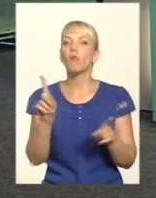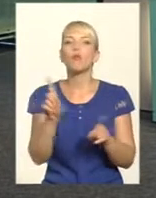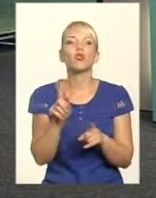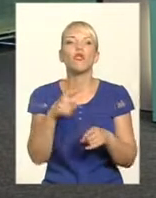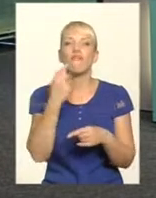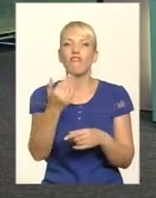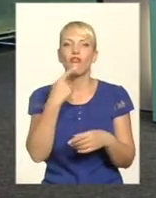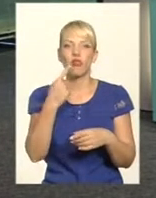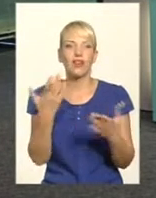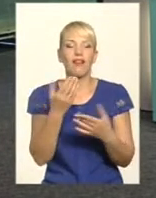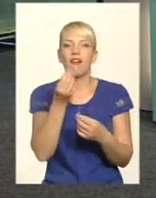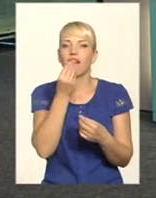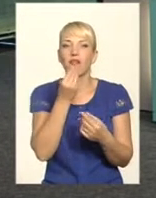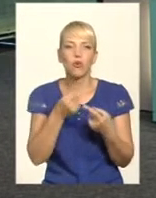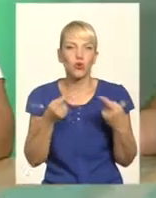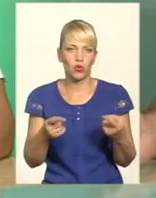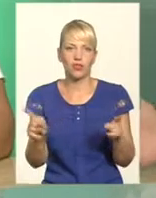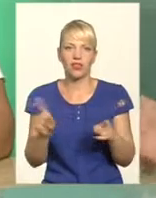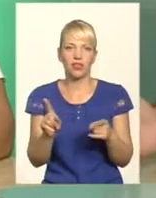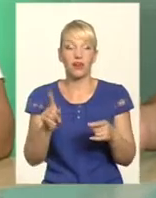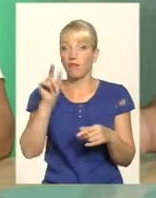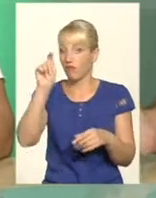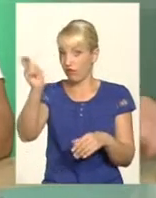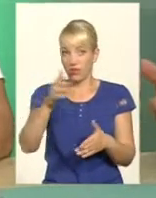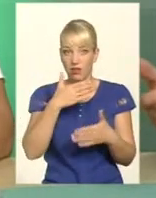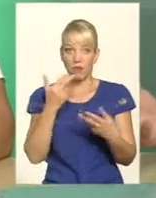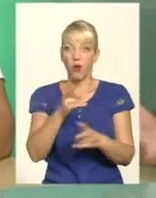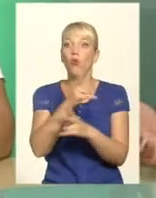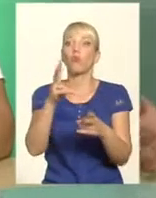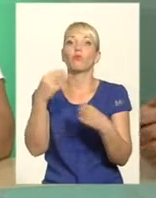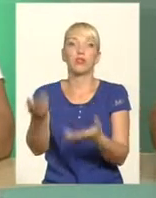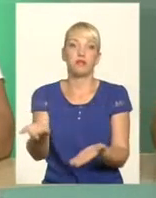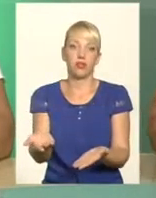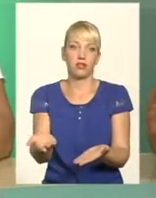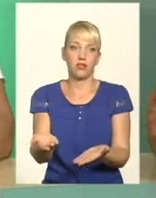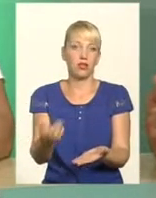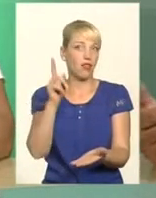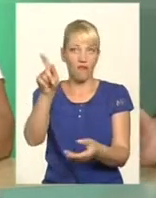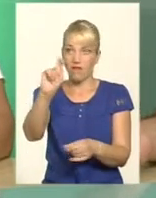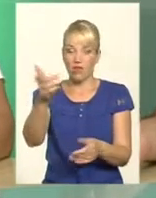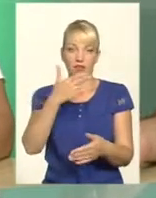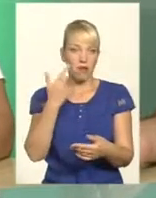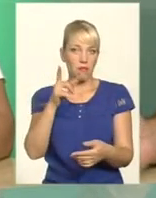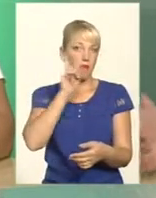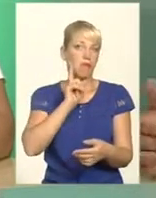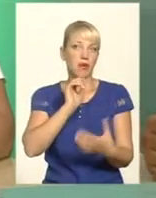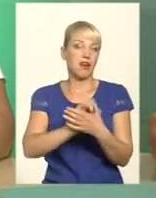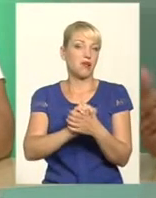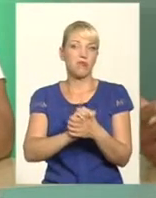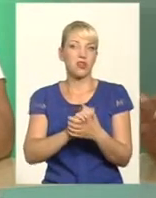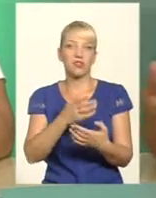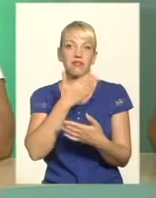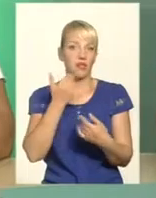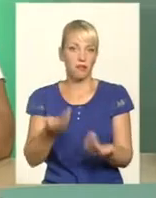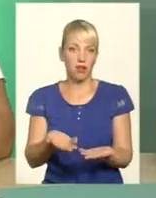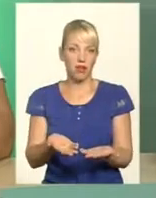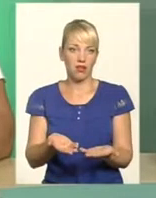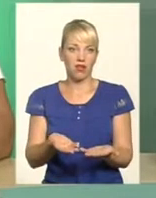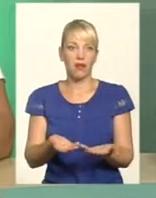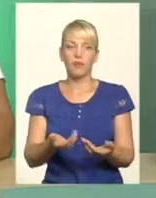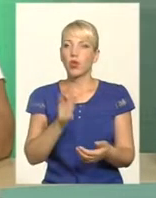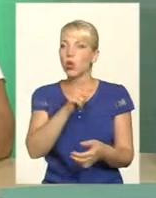кошти, які продукти, яка форма одягу? Там немає війни. Кому я буду давати? Там немає ні війни. Вас де перемир'я, про що ви говорите? Звичайно, так. Угу. Люди навіть не задумуються, що я